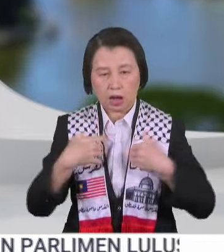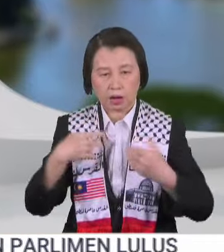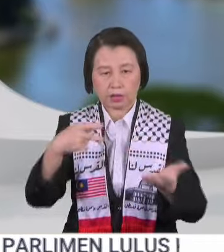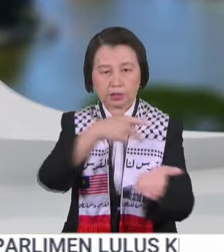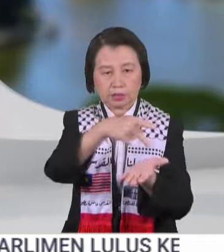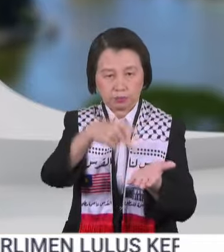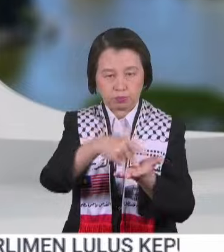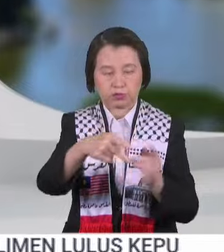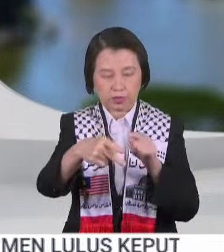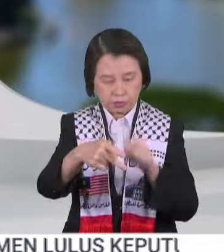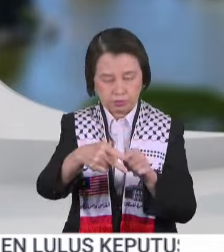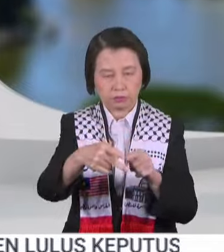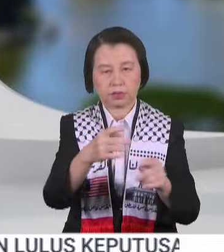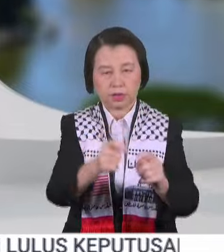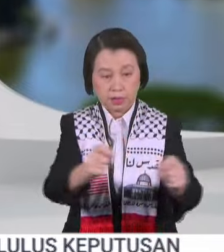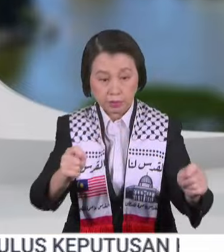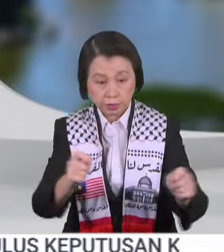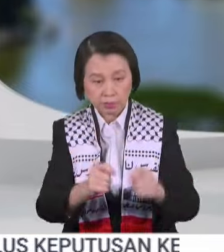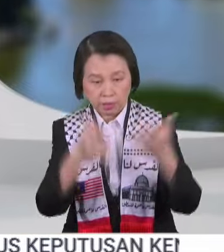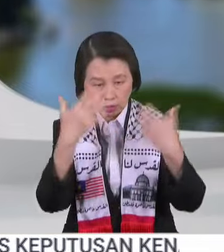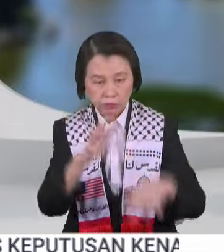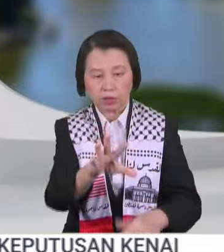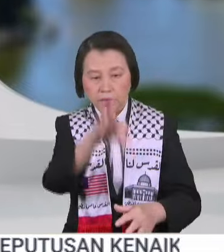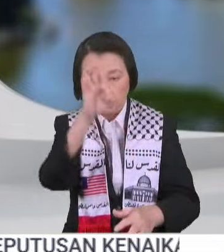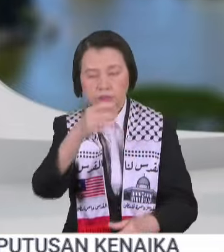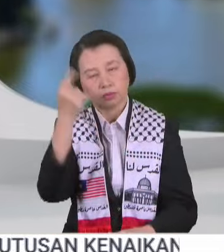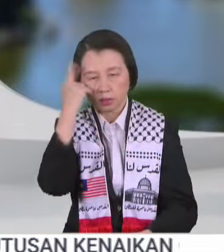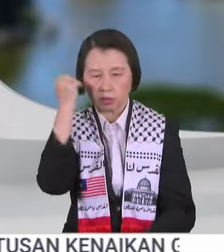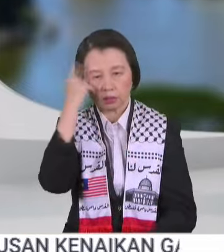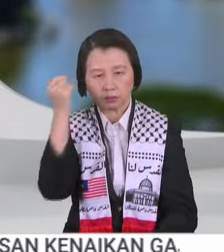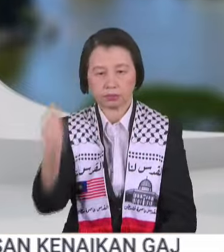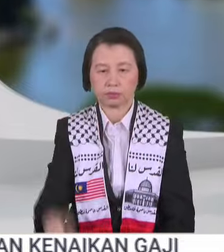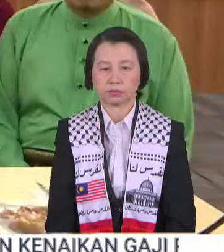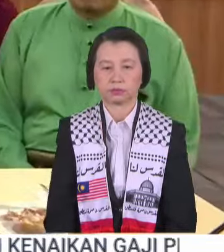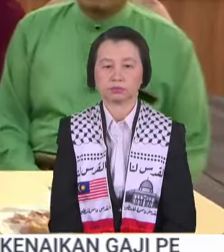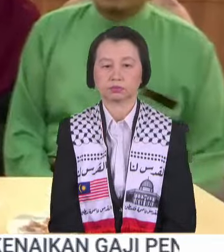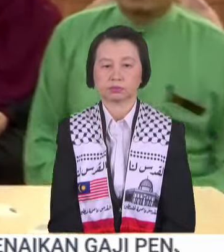pusat tersebut dan tapak lokasi juga telah dikenal pasti.